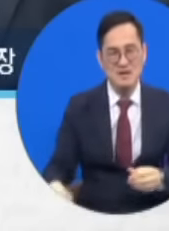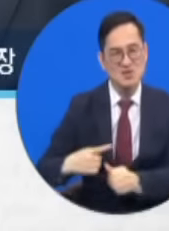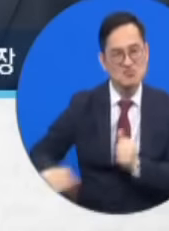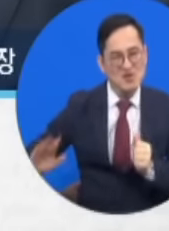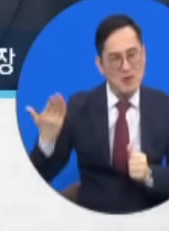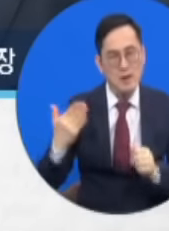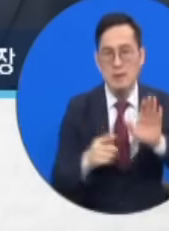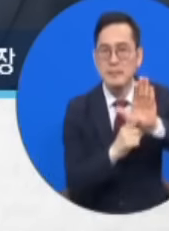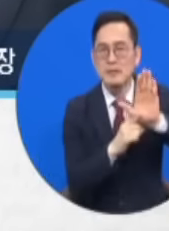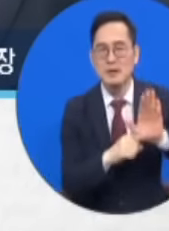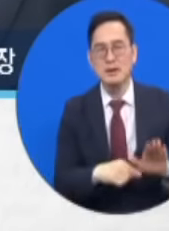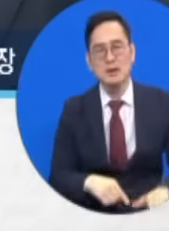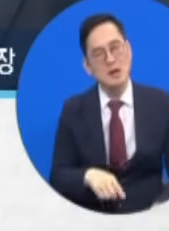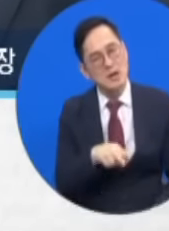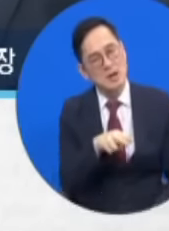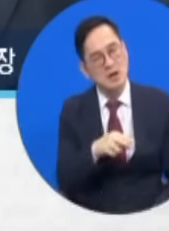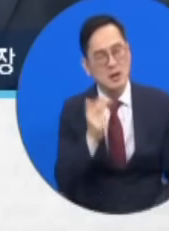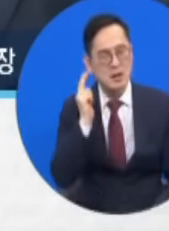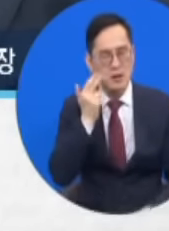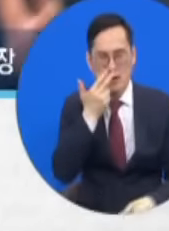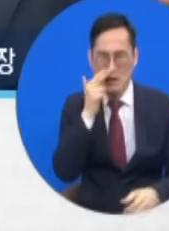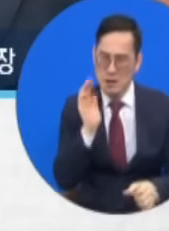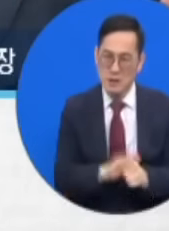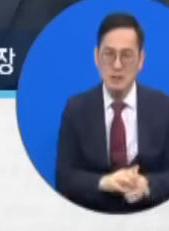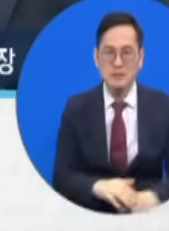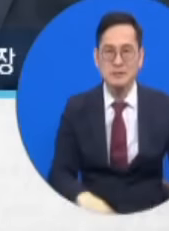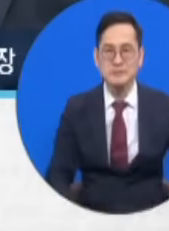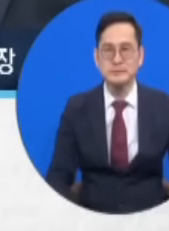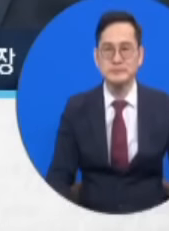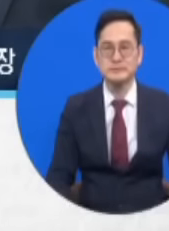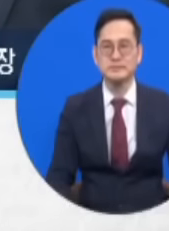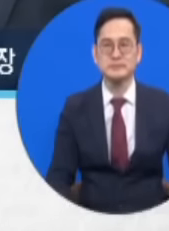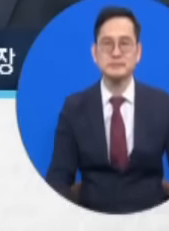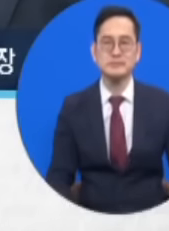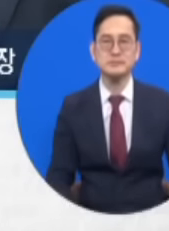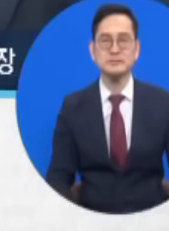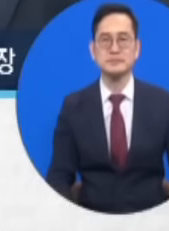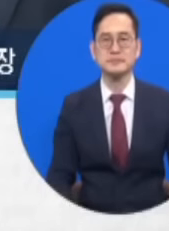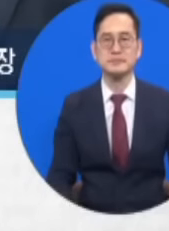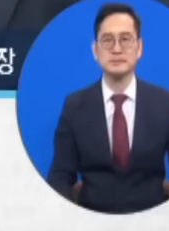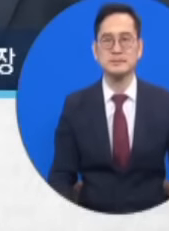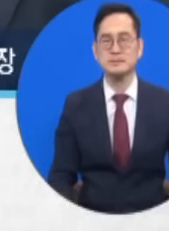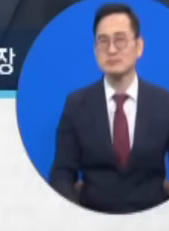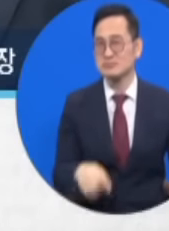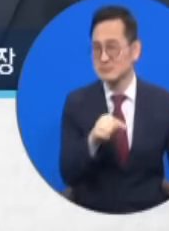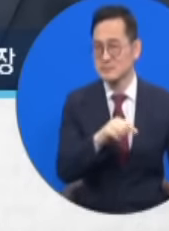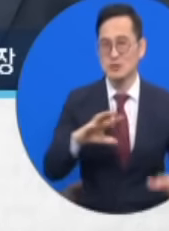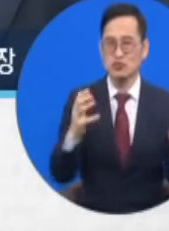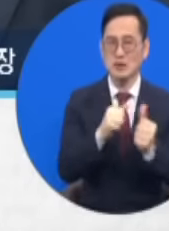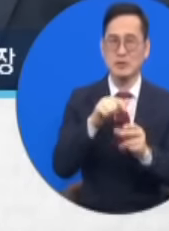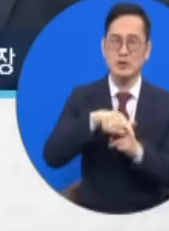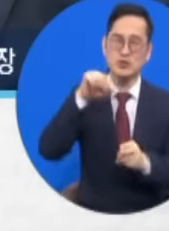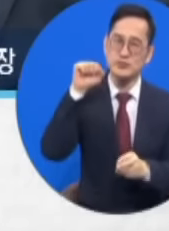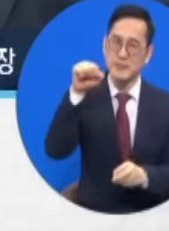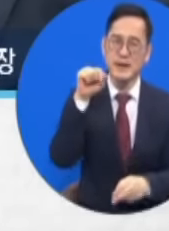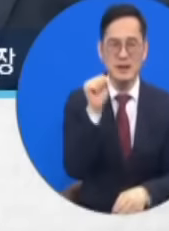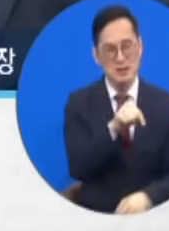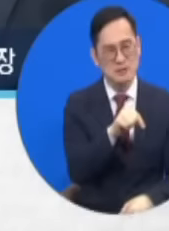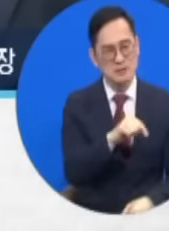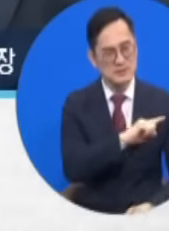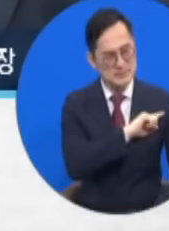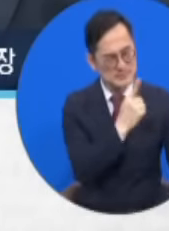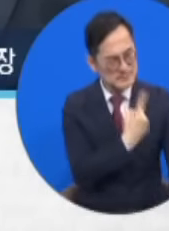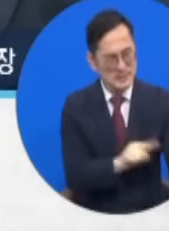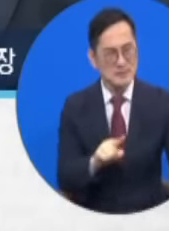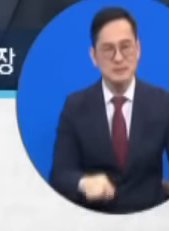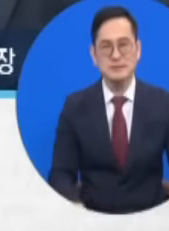것은 있을 수 없는 일이고 지금 뭐 당에서 이게 정치적 주장이 아니라 이런 분이 국회에 들어가는 것은